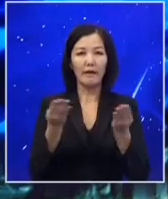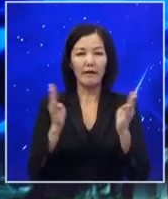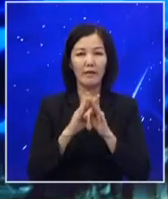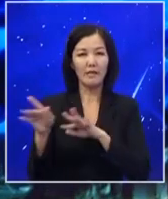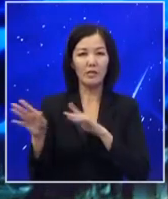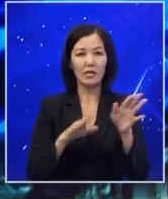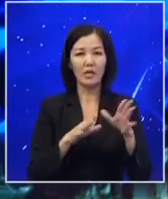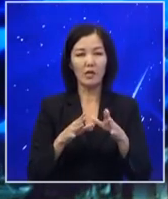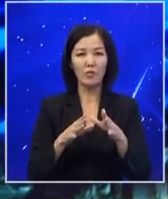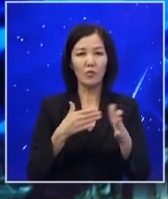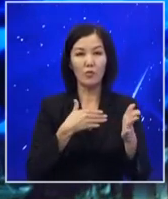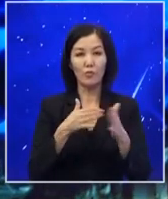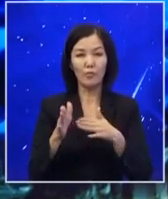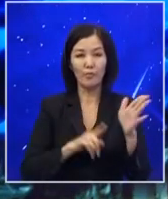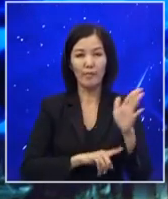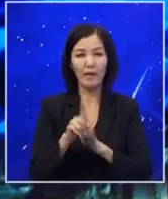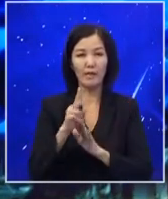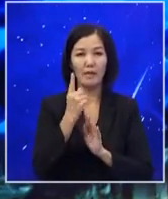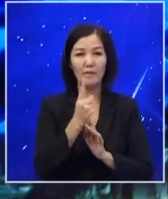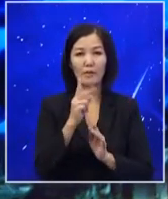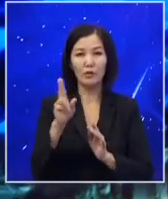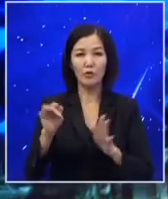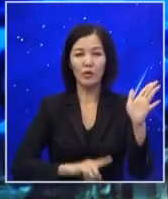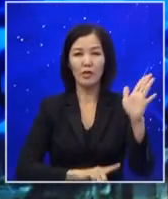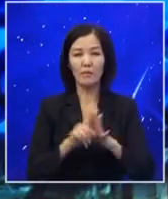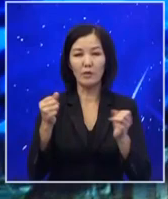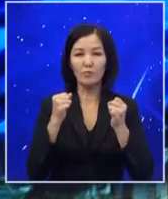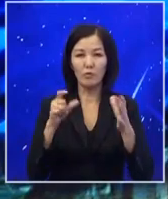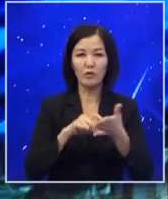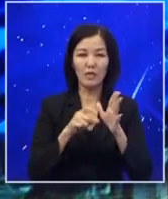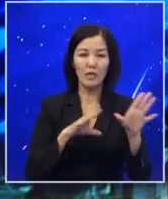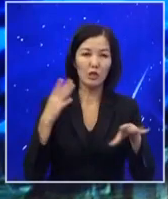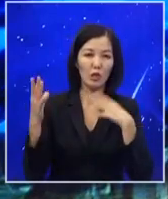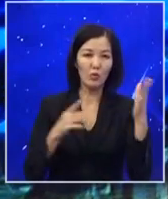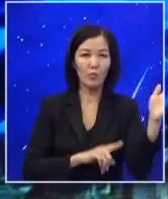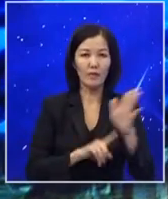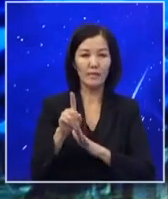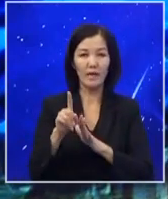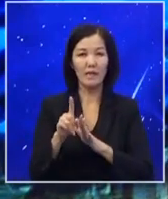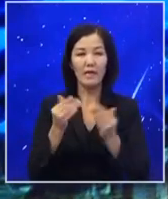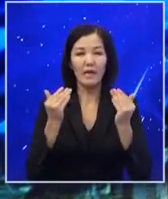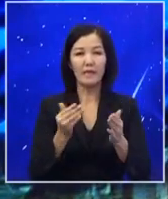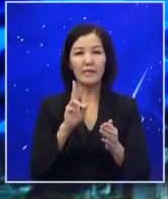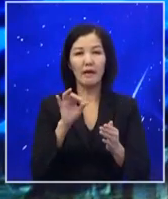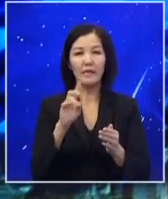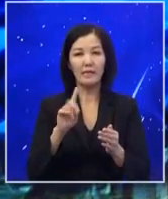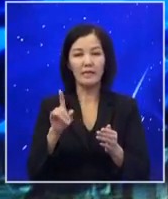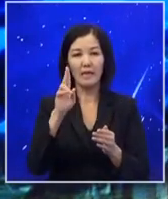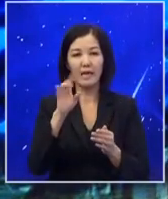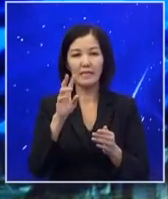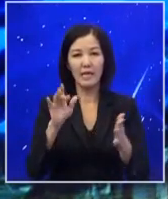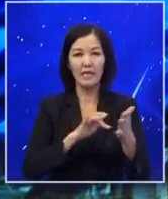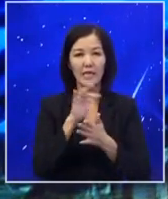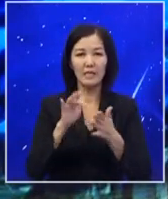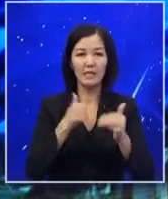шаралары жұмсаруына байланысты 1 қыркүйектен бастап спорт залда жаттығуға кіріскен жерлестеріміз қазан айында қаскелеңде өтетін